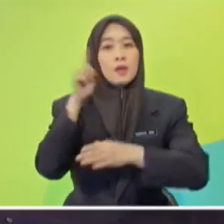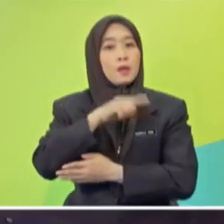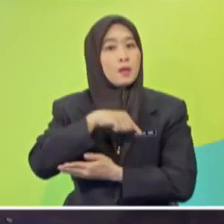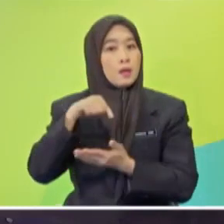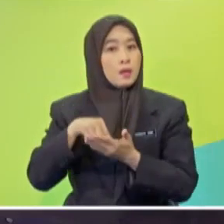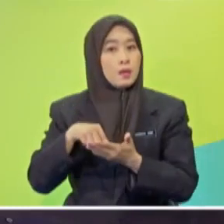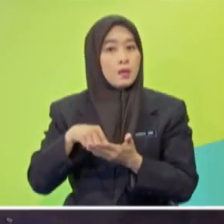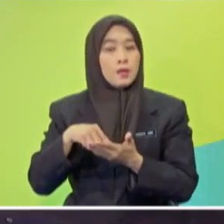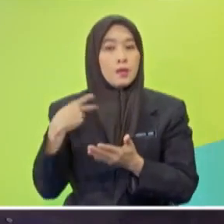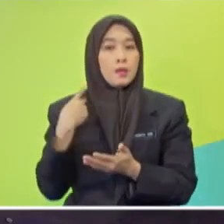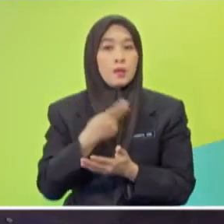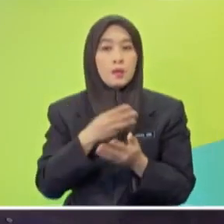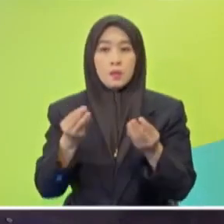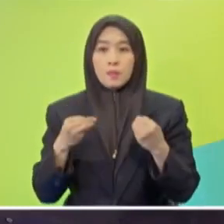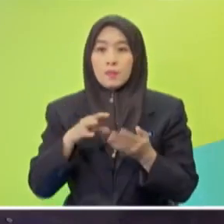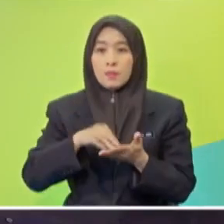nak belajar